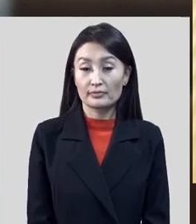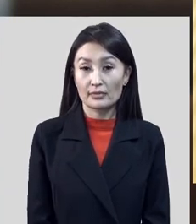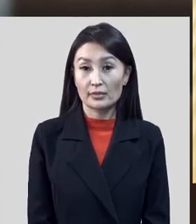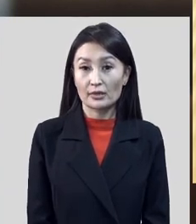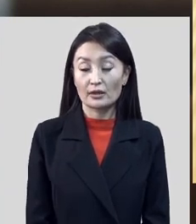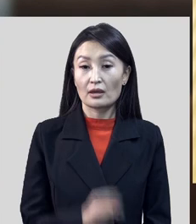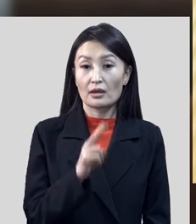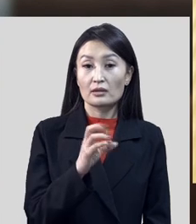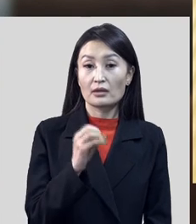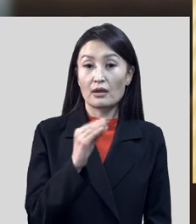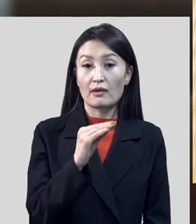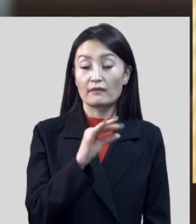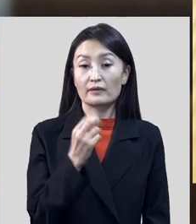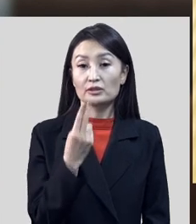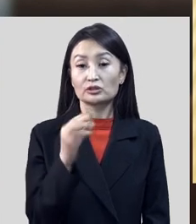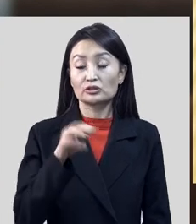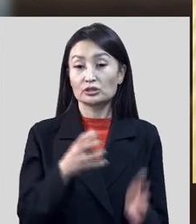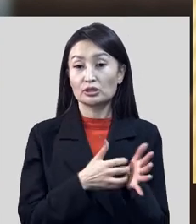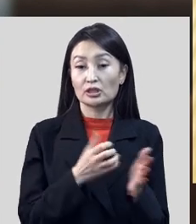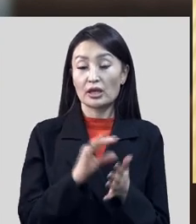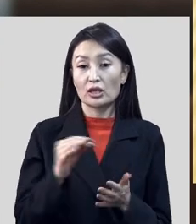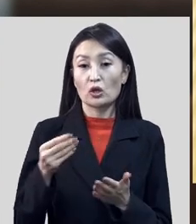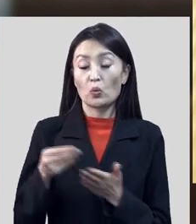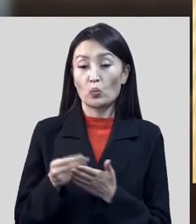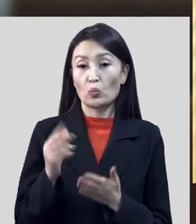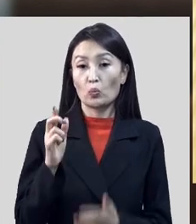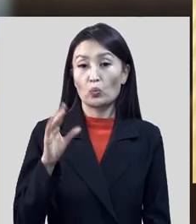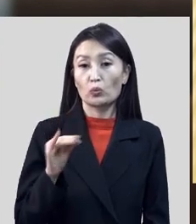дефицит и бюджет